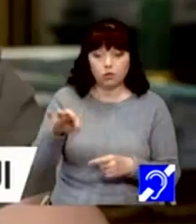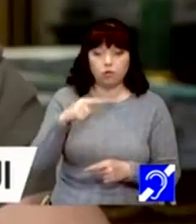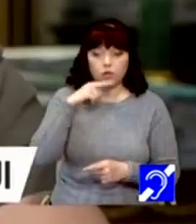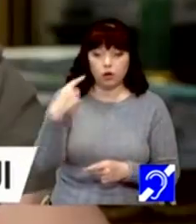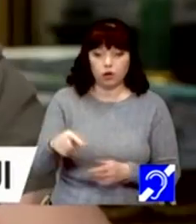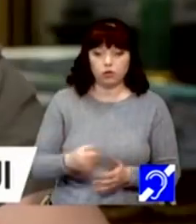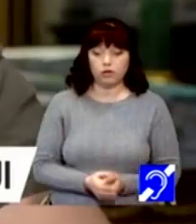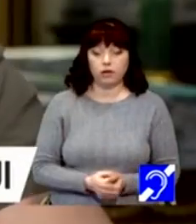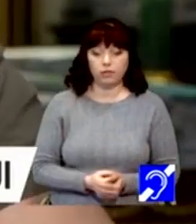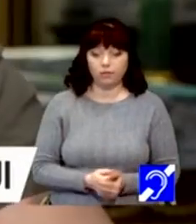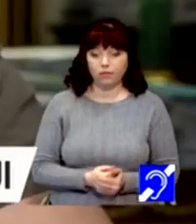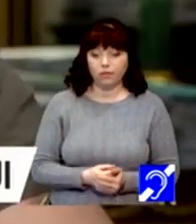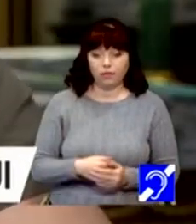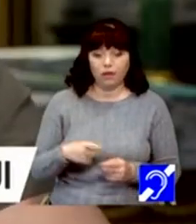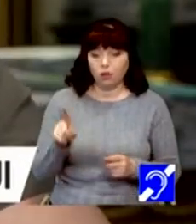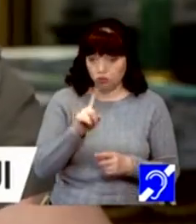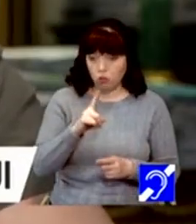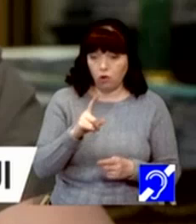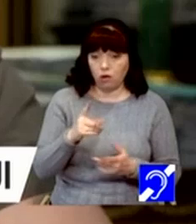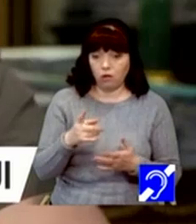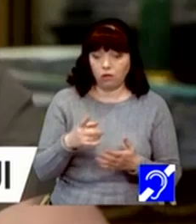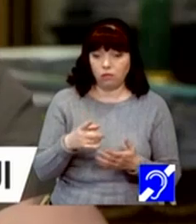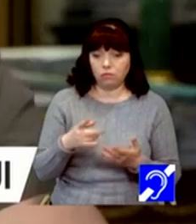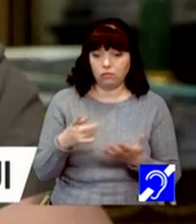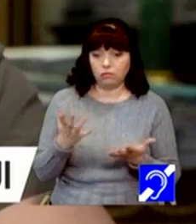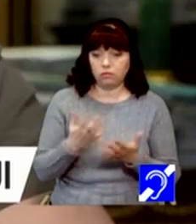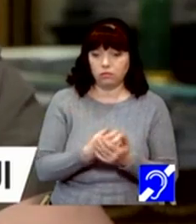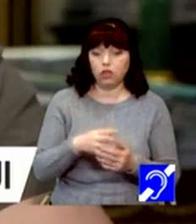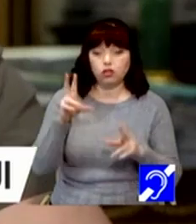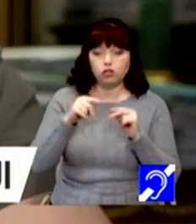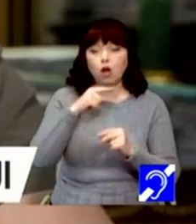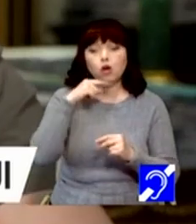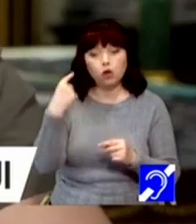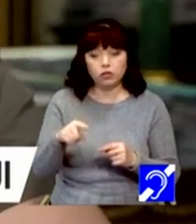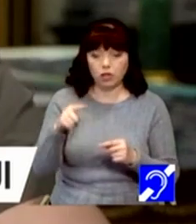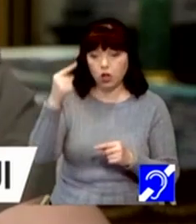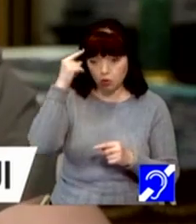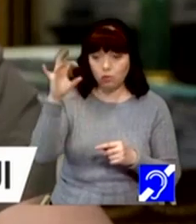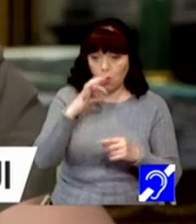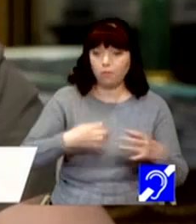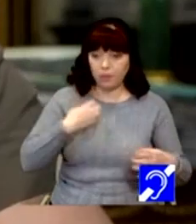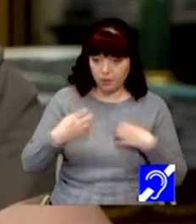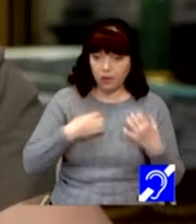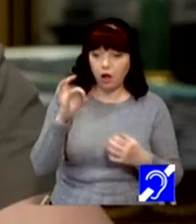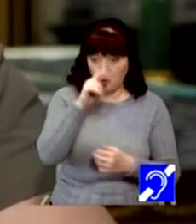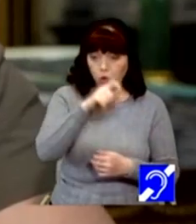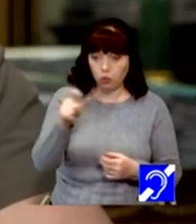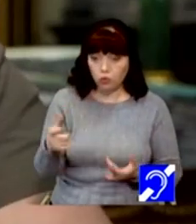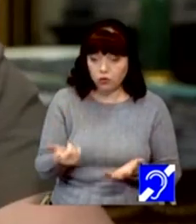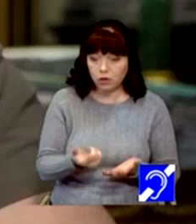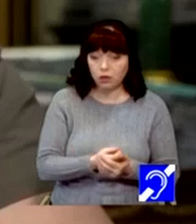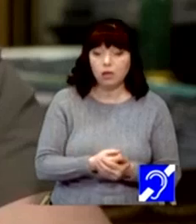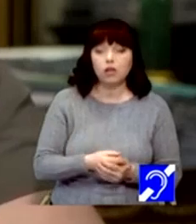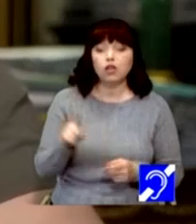e ceva față și omorât proaspăt stalonea roșii globalmec instituții programarea ucis cu chirie